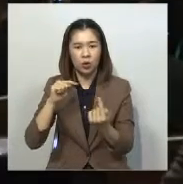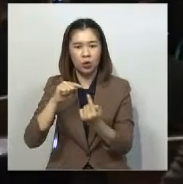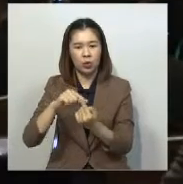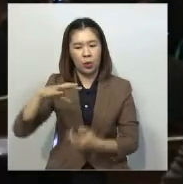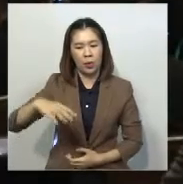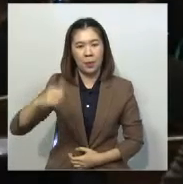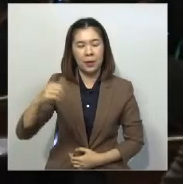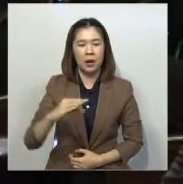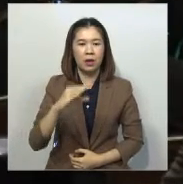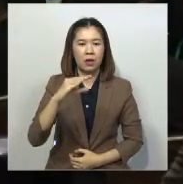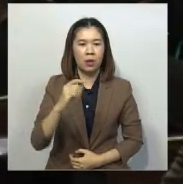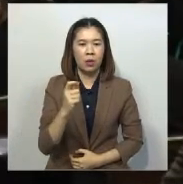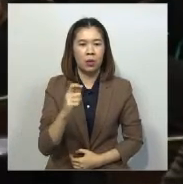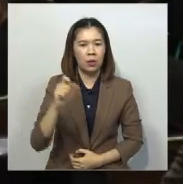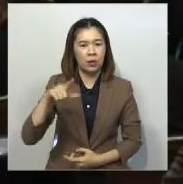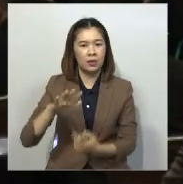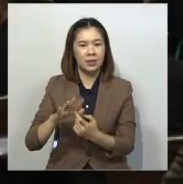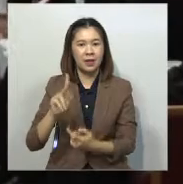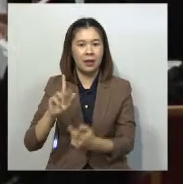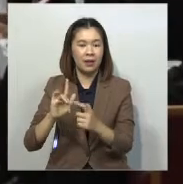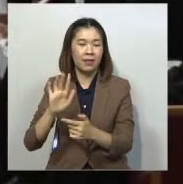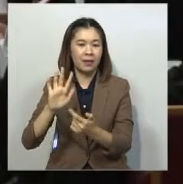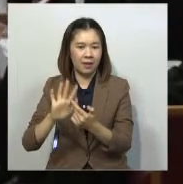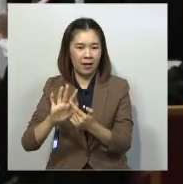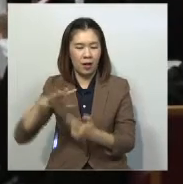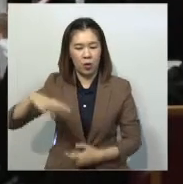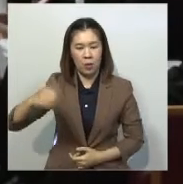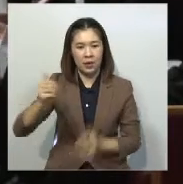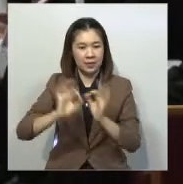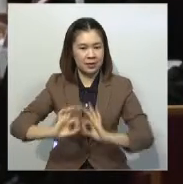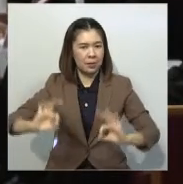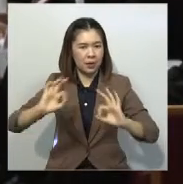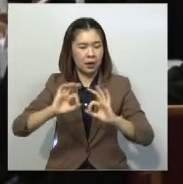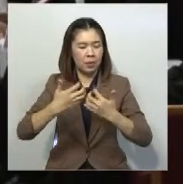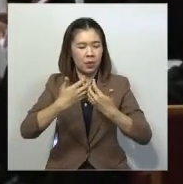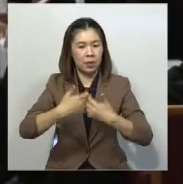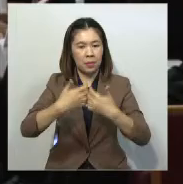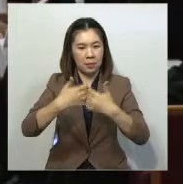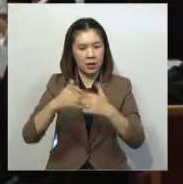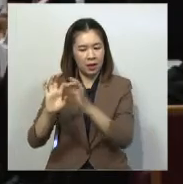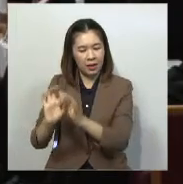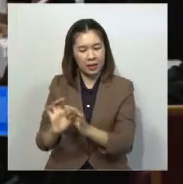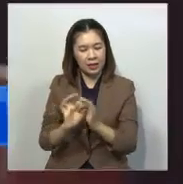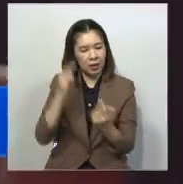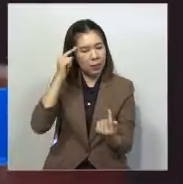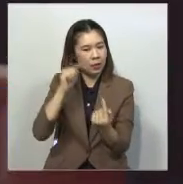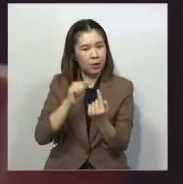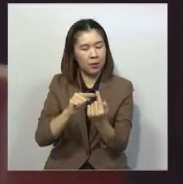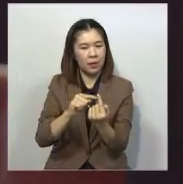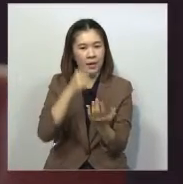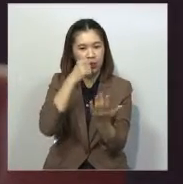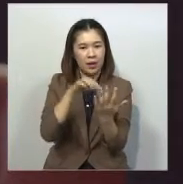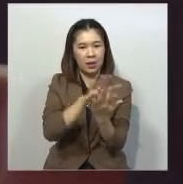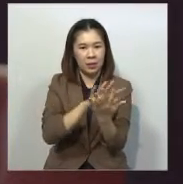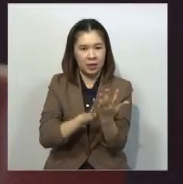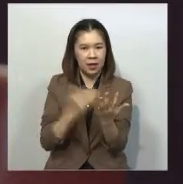านครโอซาก้านะคะซึ่งถือว่าเป็นพื้นที่สำคัญเพราะว่ามีอุตสาหกรรมที่สอดคล้องกับอุตสาหกรรมเป้าหมายของไทยโด